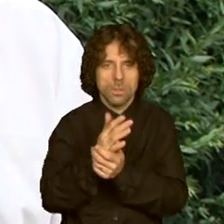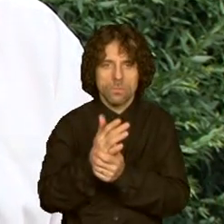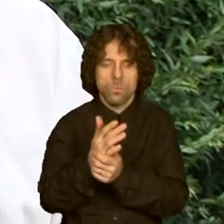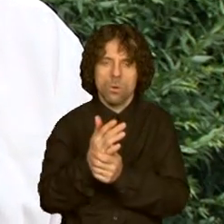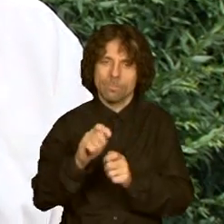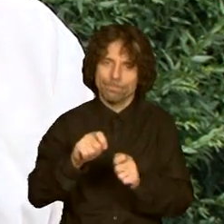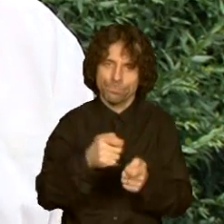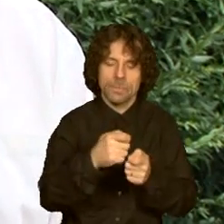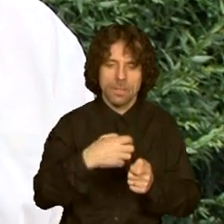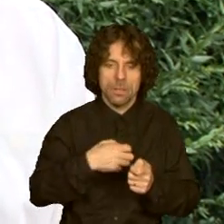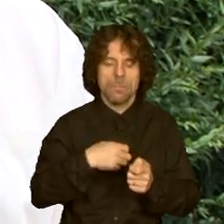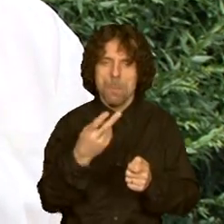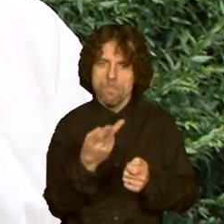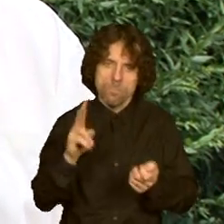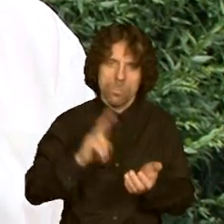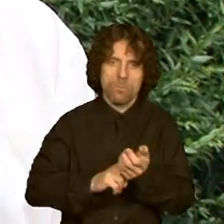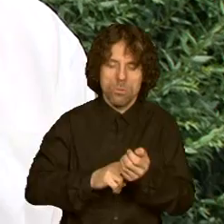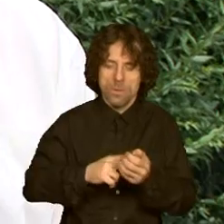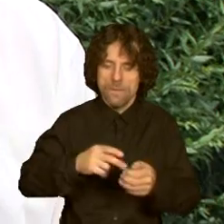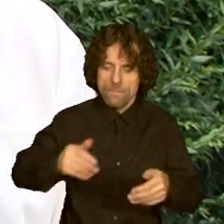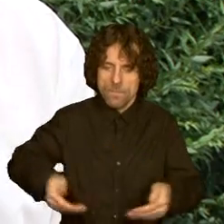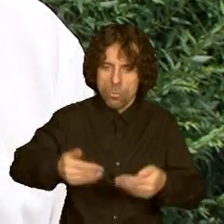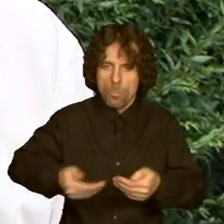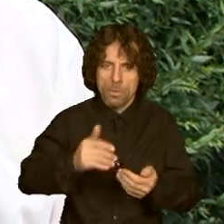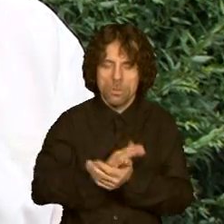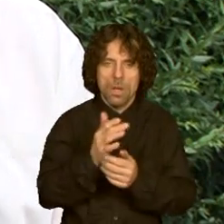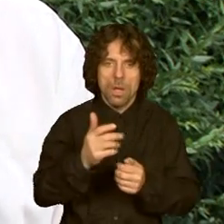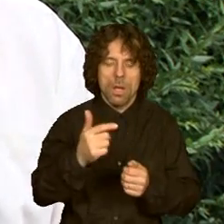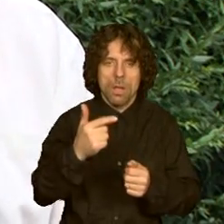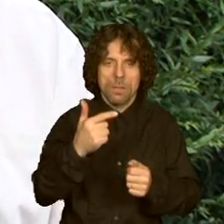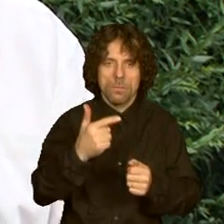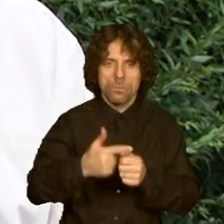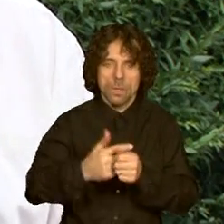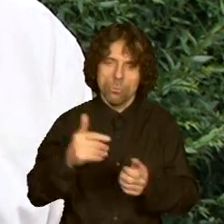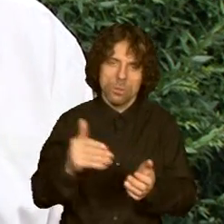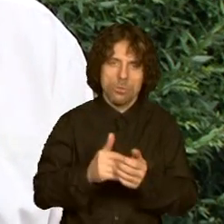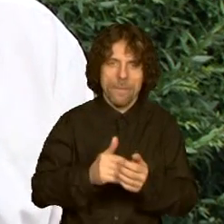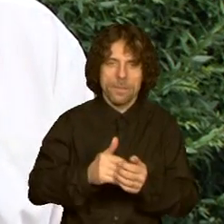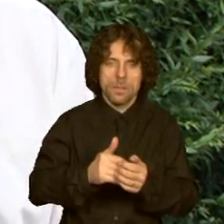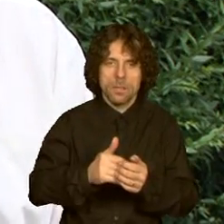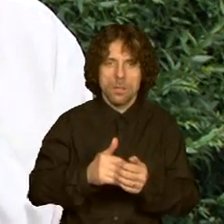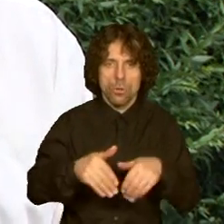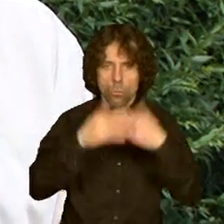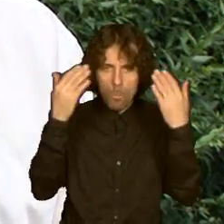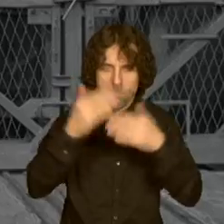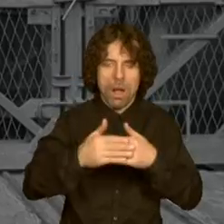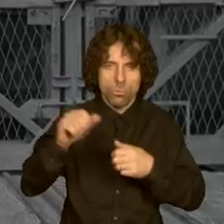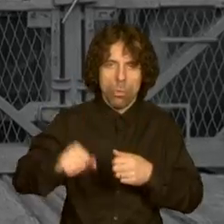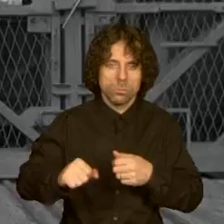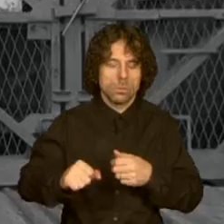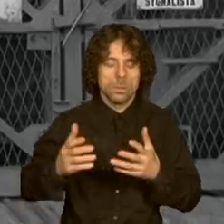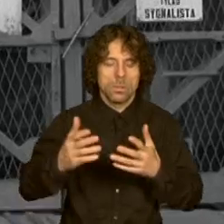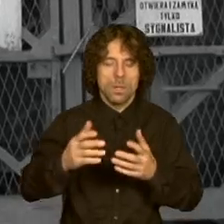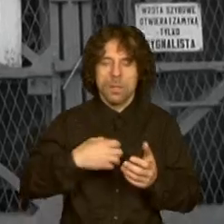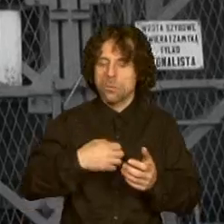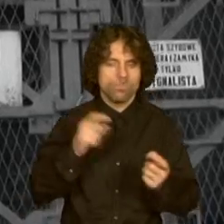dyrektora, ażeby podwoić wydobycie, jeszcze zwiększyć do 20 tysięcy na dobę. Temu dyrektor był